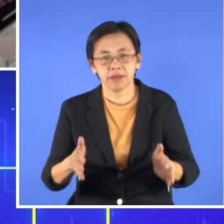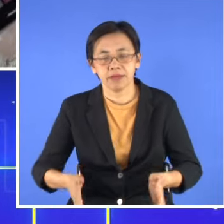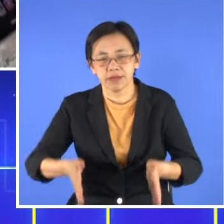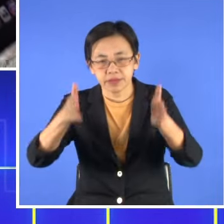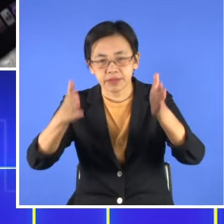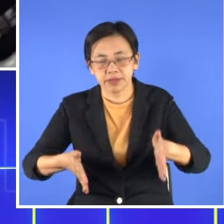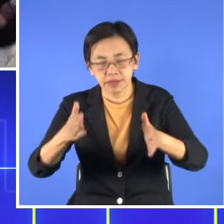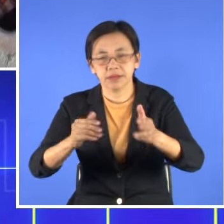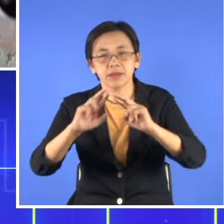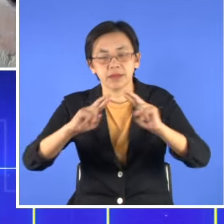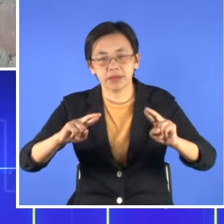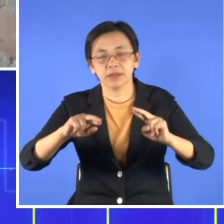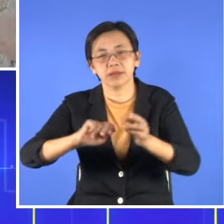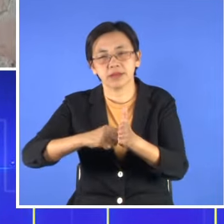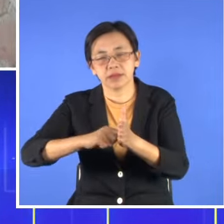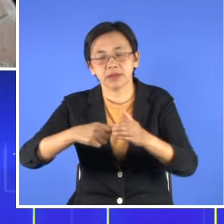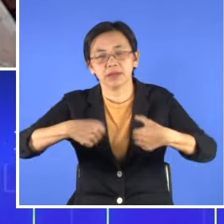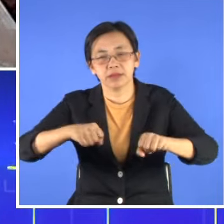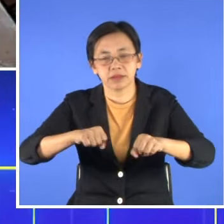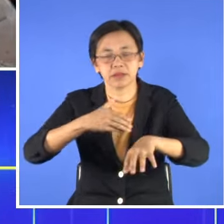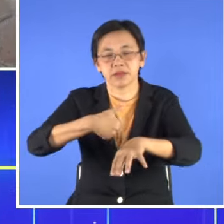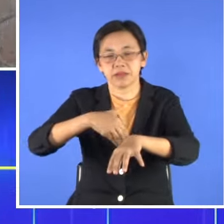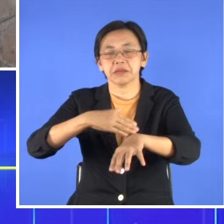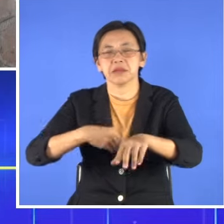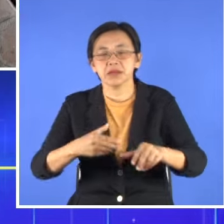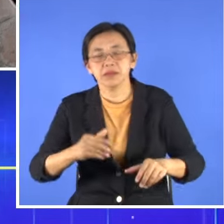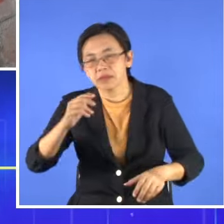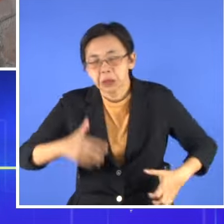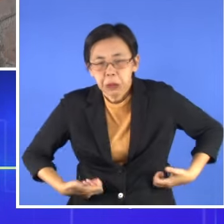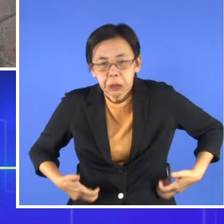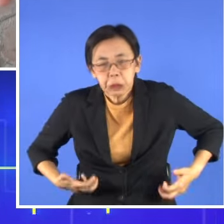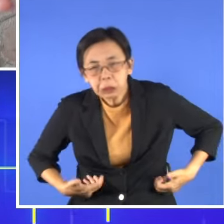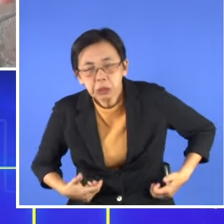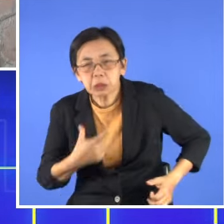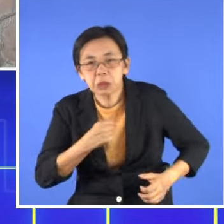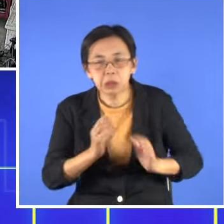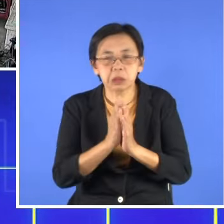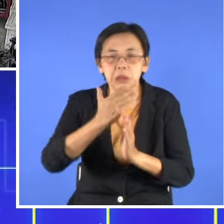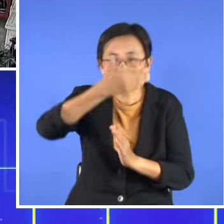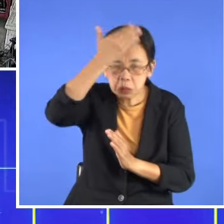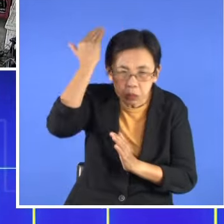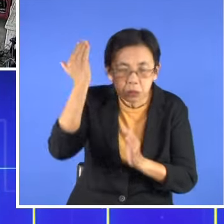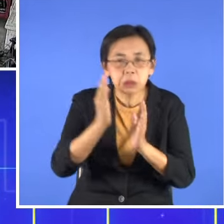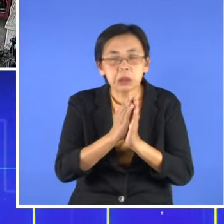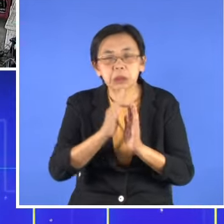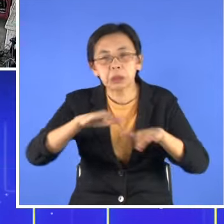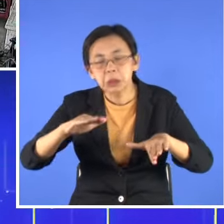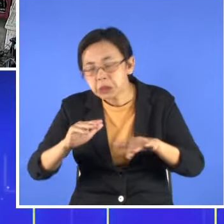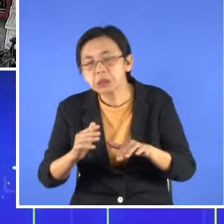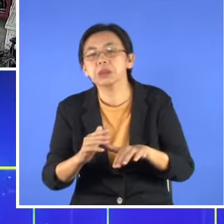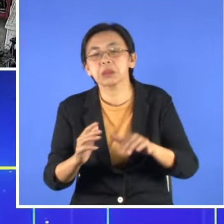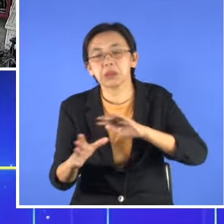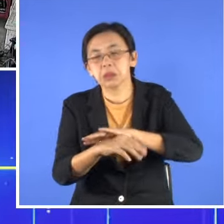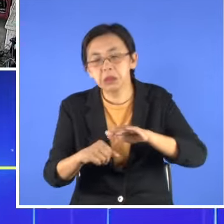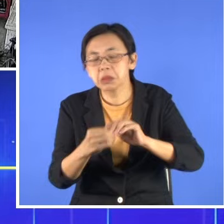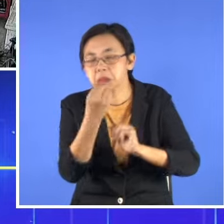ปรางสามยอดเนี่ยก็จะมีลิงกลุ่มนึงออกมามักจะชอบมาจี้มาปล้นเณรปล้นพระเออนี่แหครับในช่วงถนนเนี้ยตอน